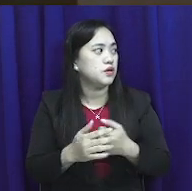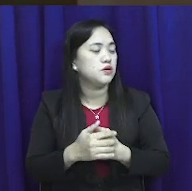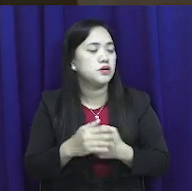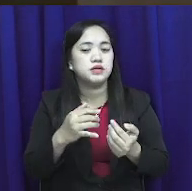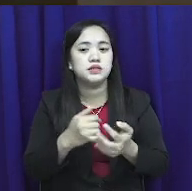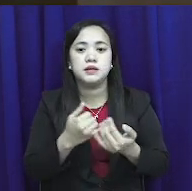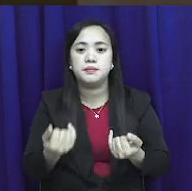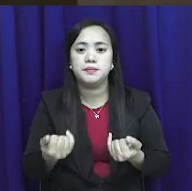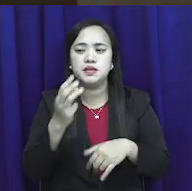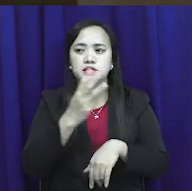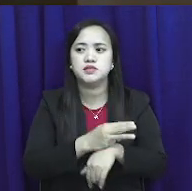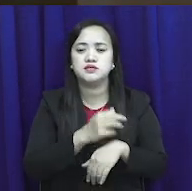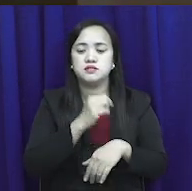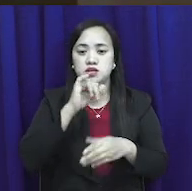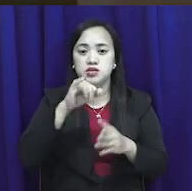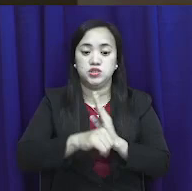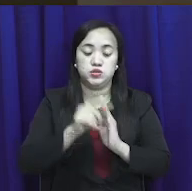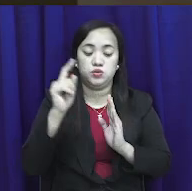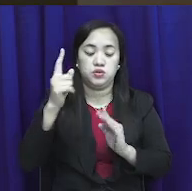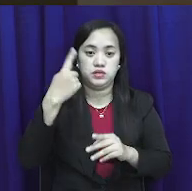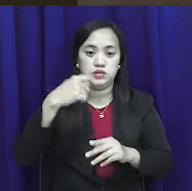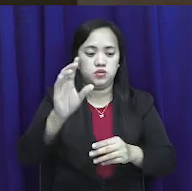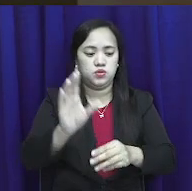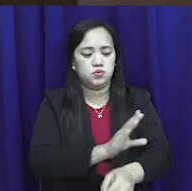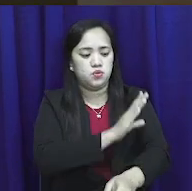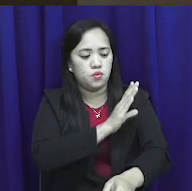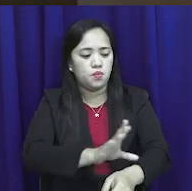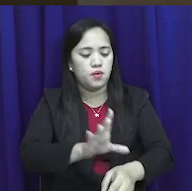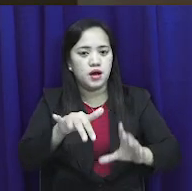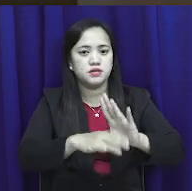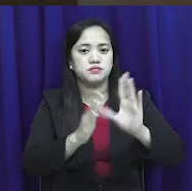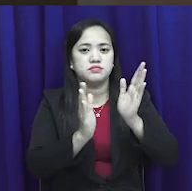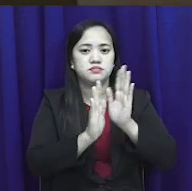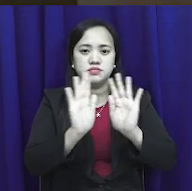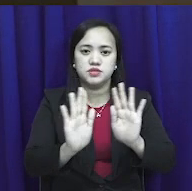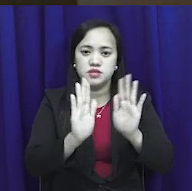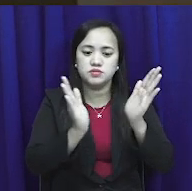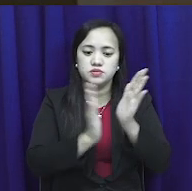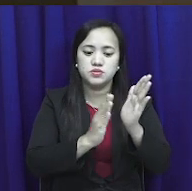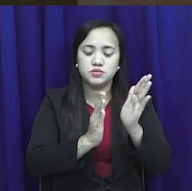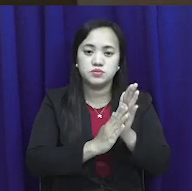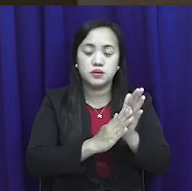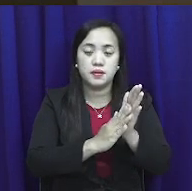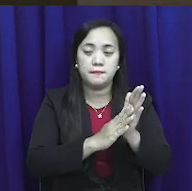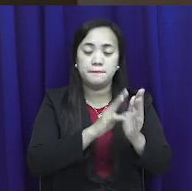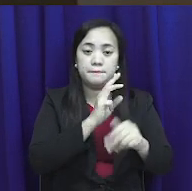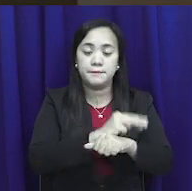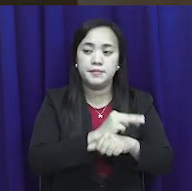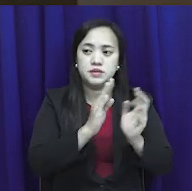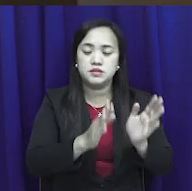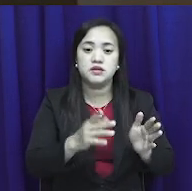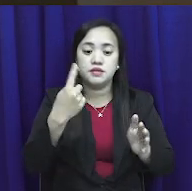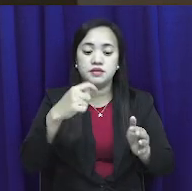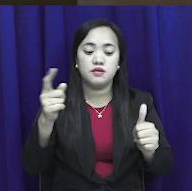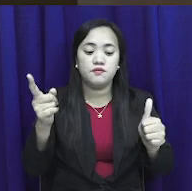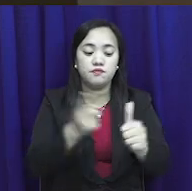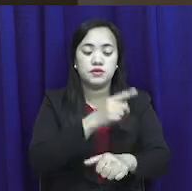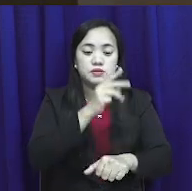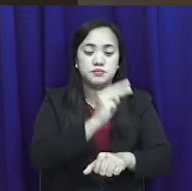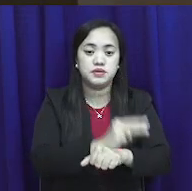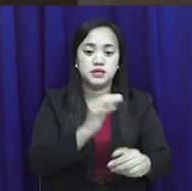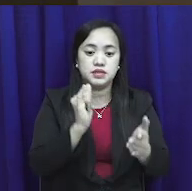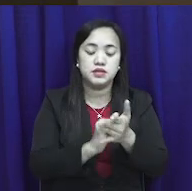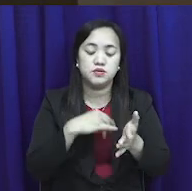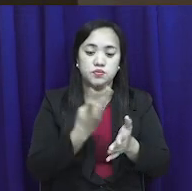sa choire hindi lang yung nandito ka sa Sunday school Ministry Hindi yan eh ang first Ministry natin at iyan ay